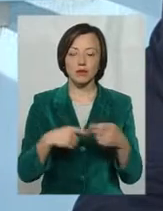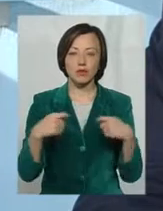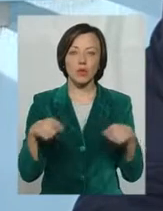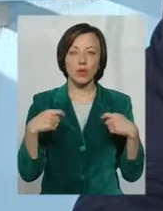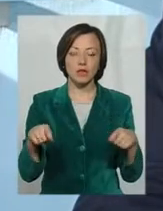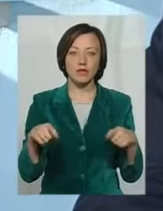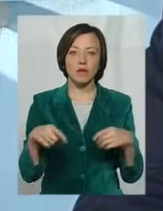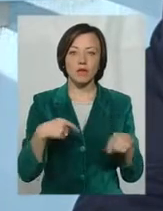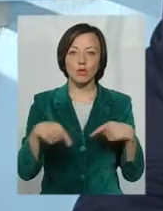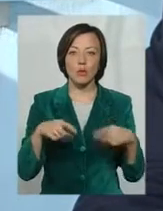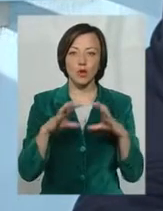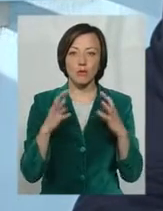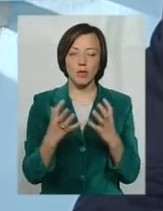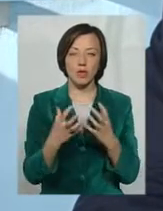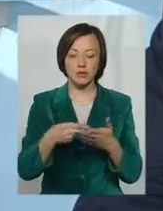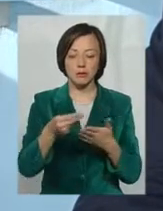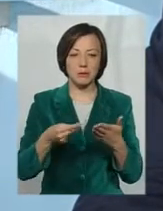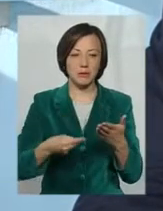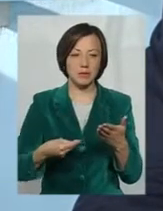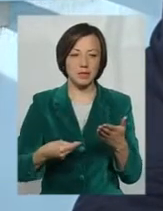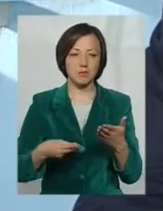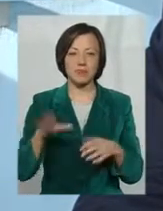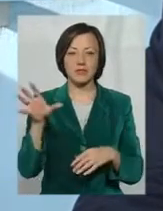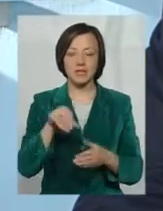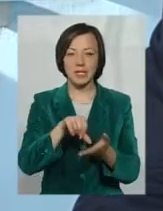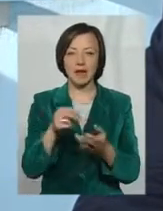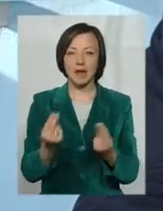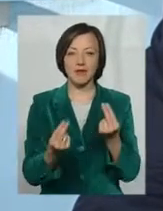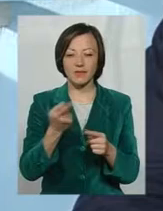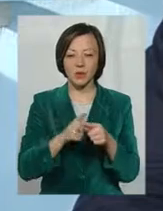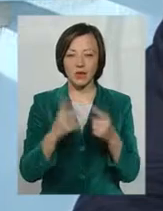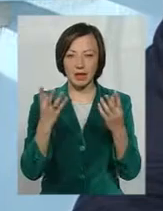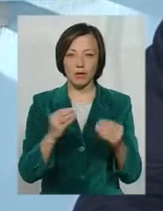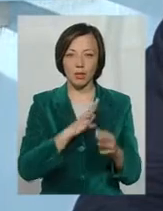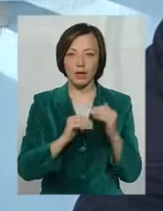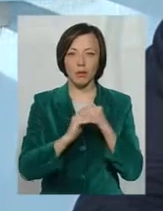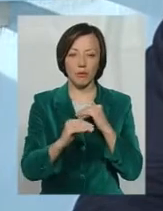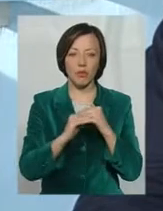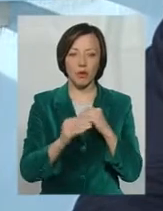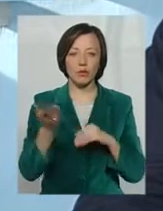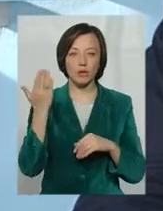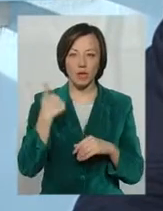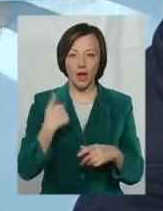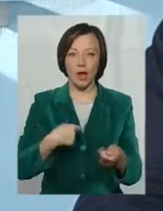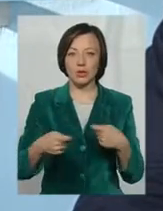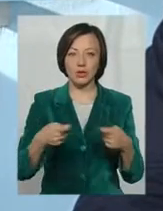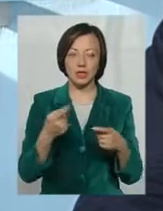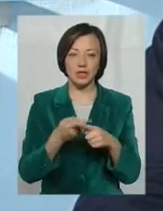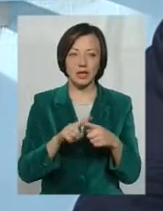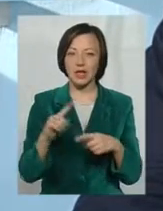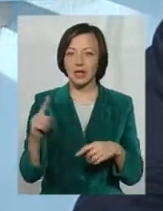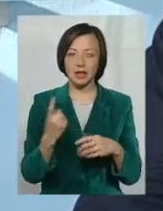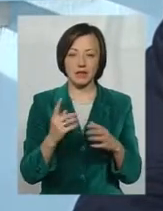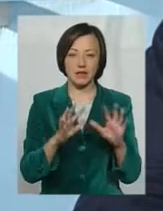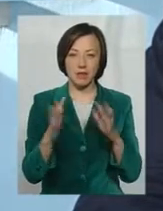аукціон футбольний м'яч з підписами всіх гравців, які в той день були на полі. Тоді я торгувався, це був єдиний